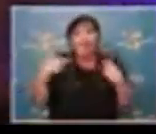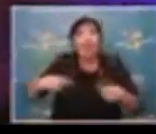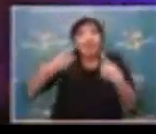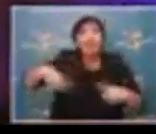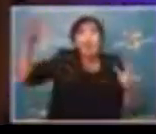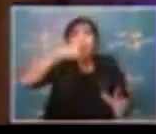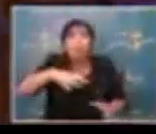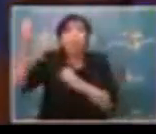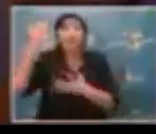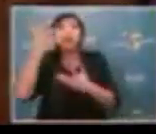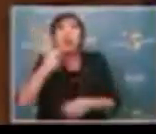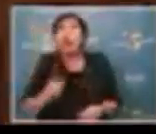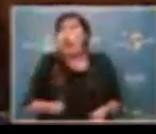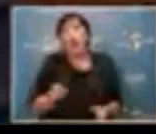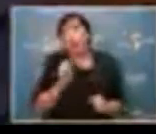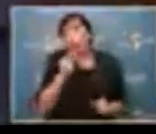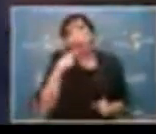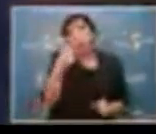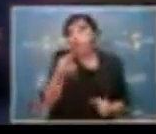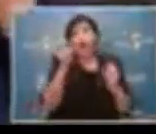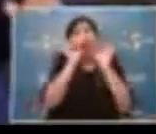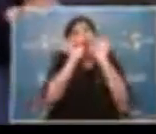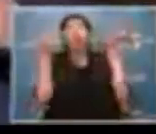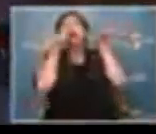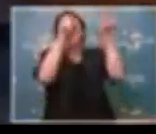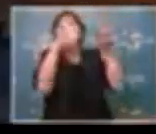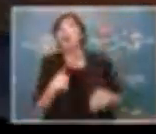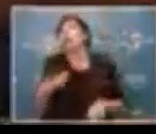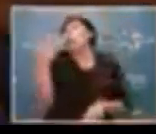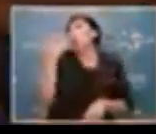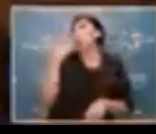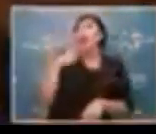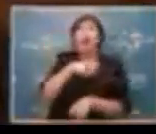E non puoi dire in nome dell'inquinamento voi non lo potete